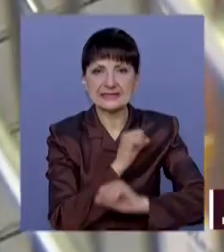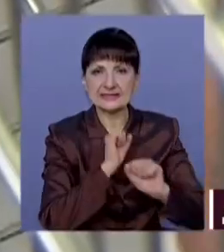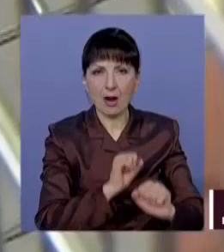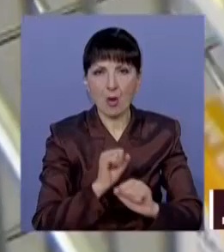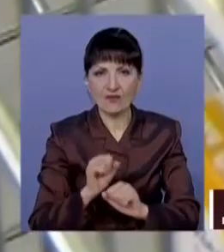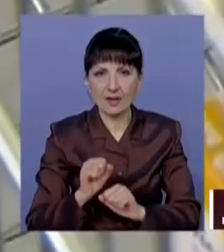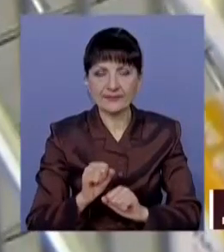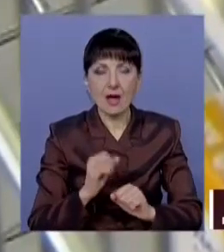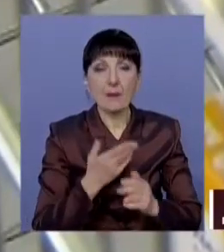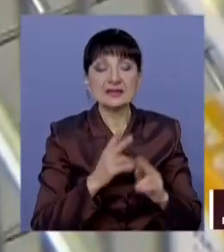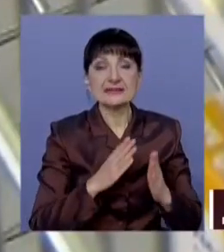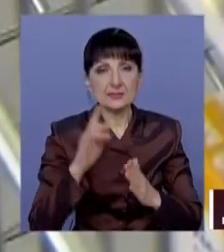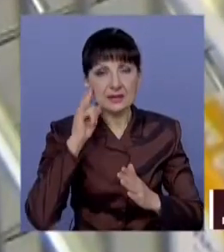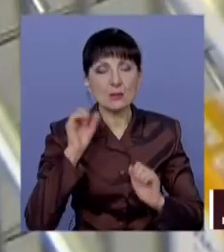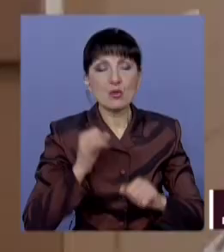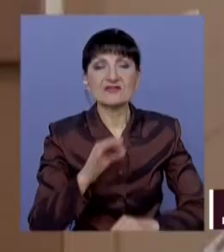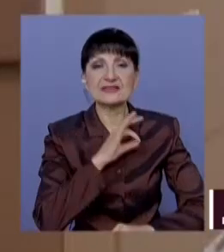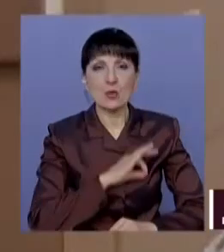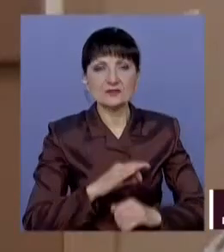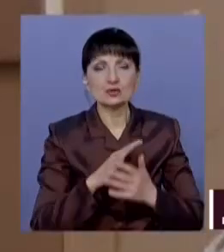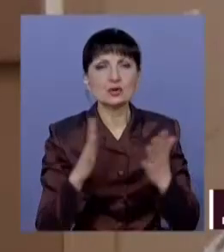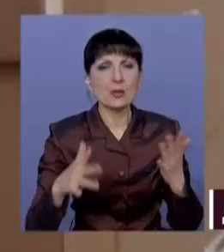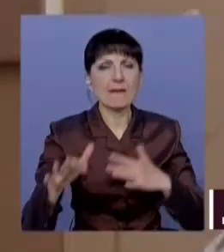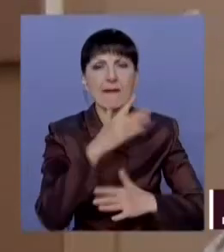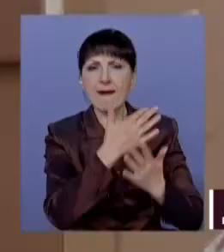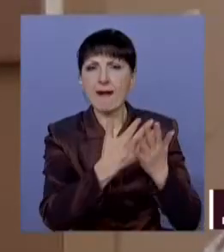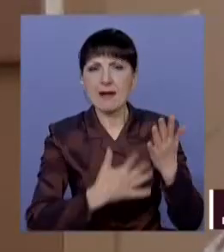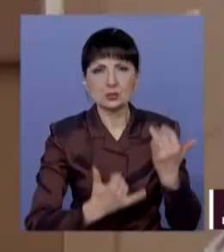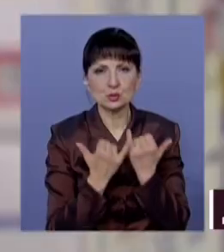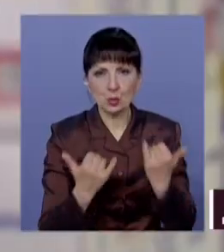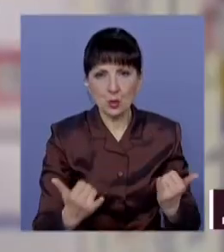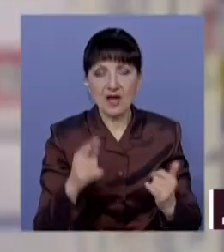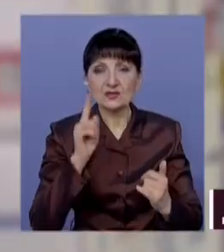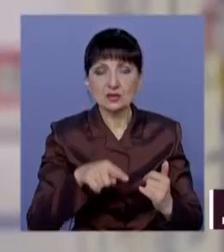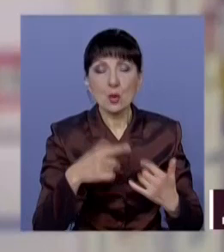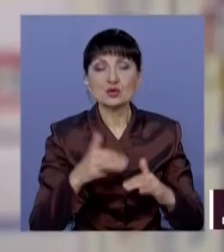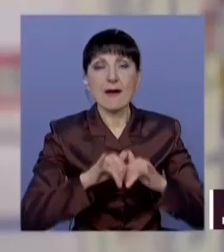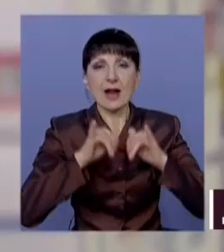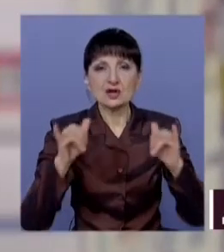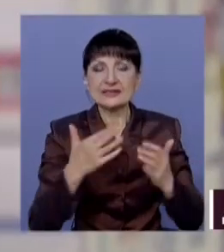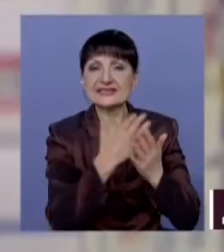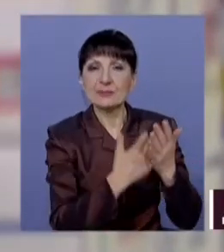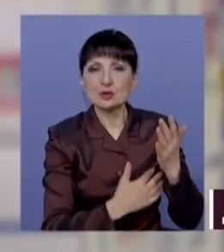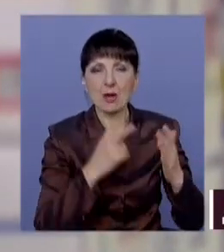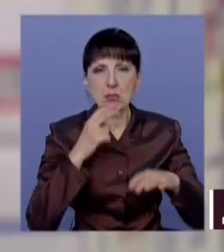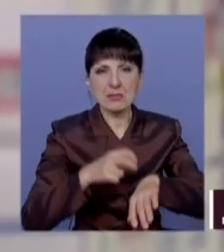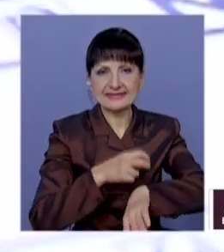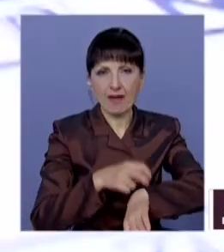По новой системе казахстанцы смогут воспользоваться широким спектром медуслуг. В частности, заметно расширился список